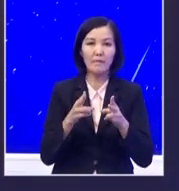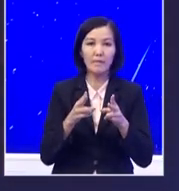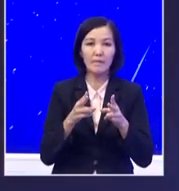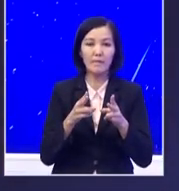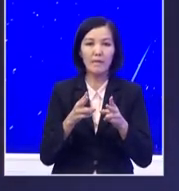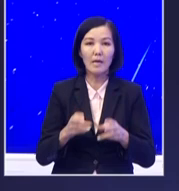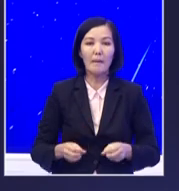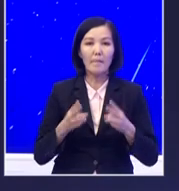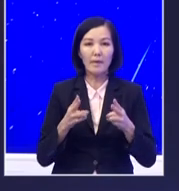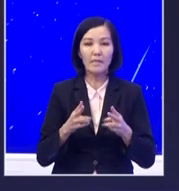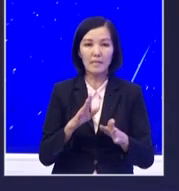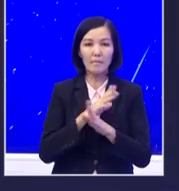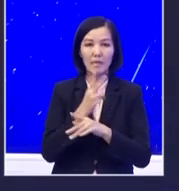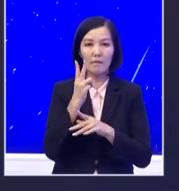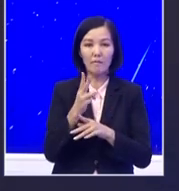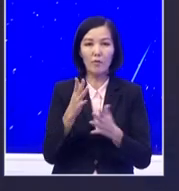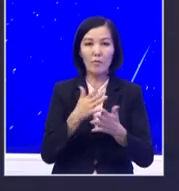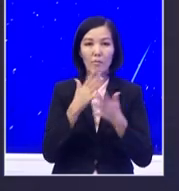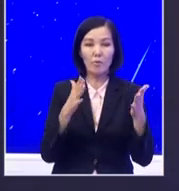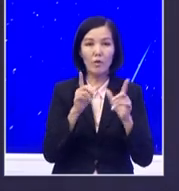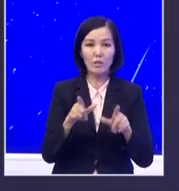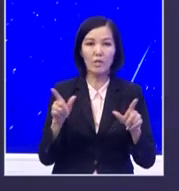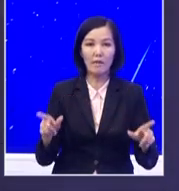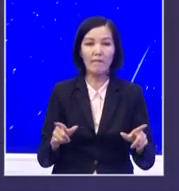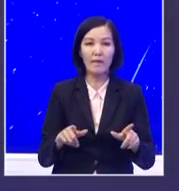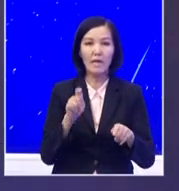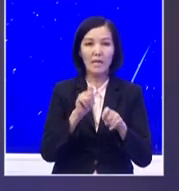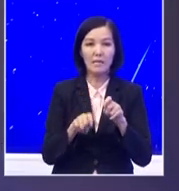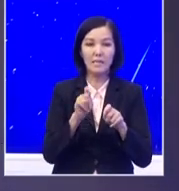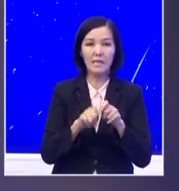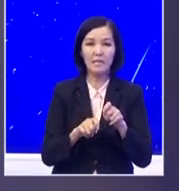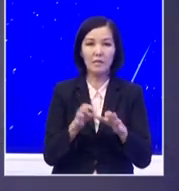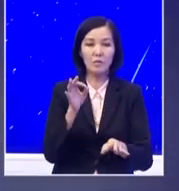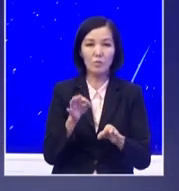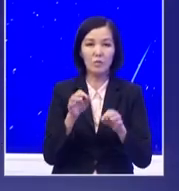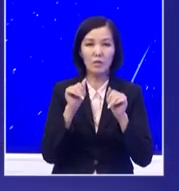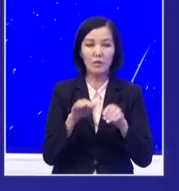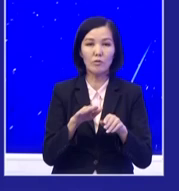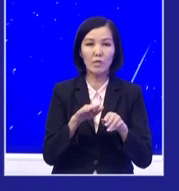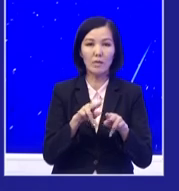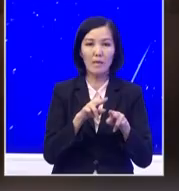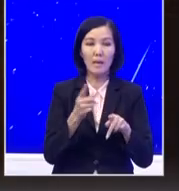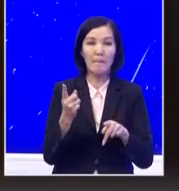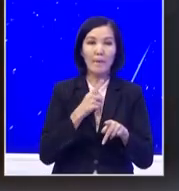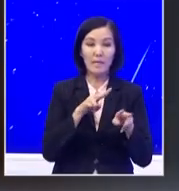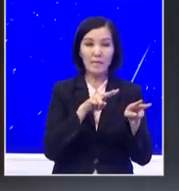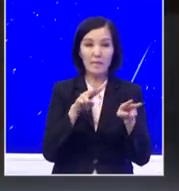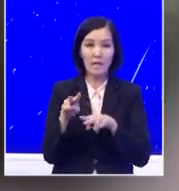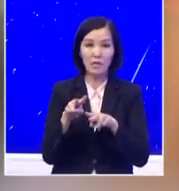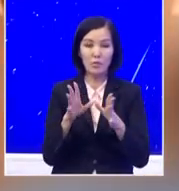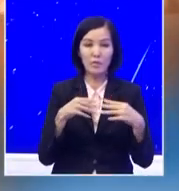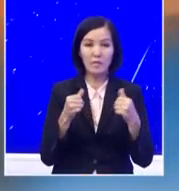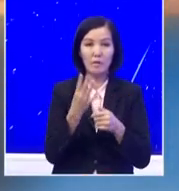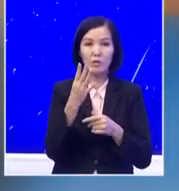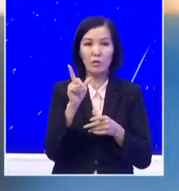по неосторожности смерть двух или более лиц». Следствие будет просить суд заключить его под стражу. Отмечается, что семья из